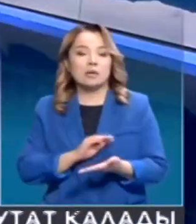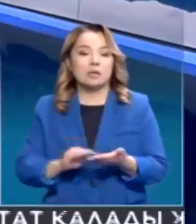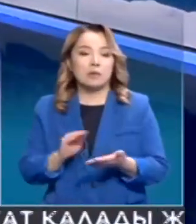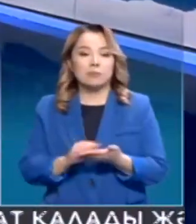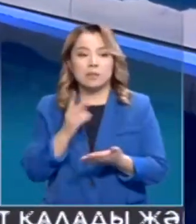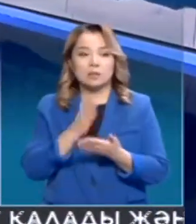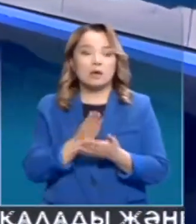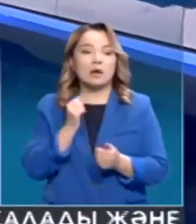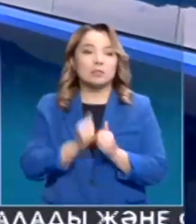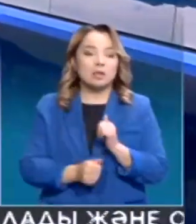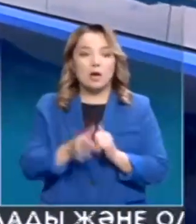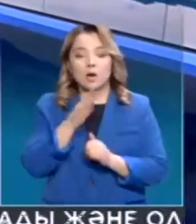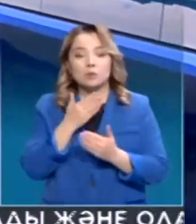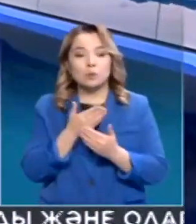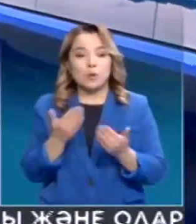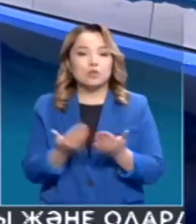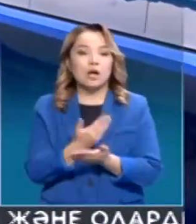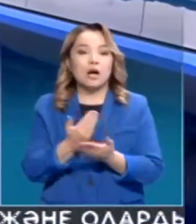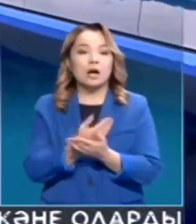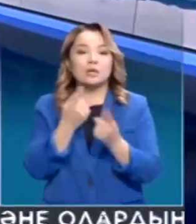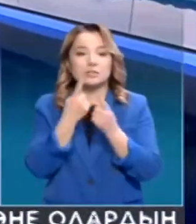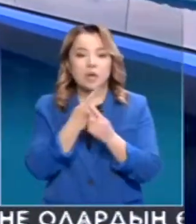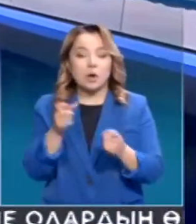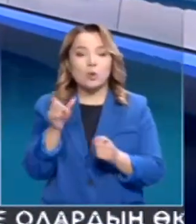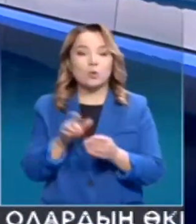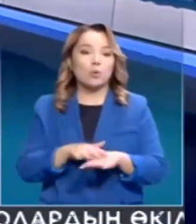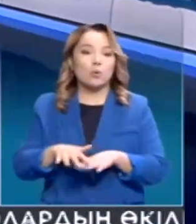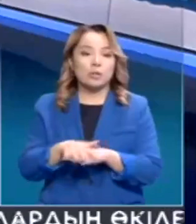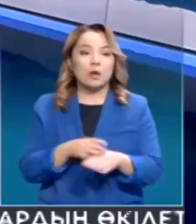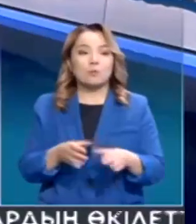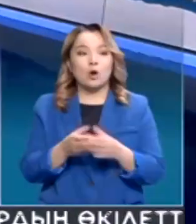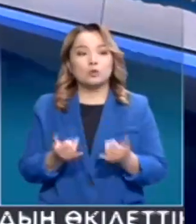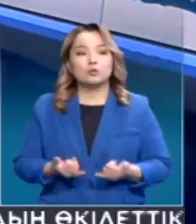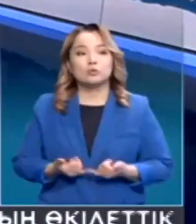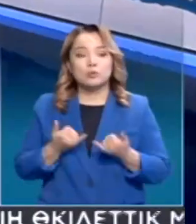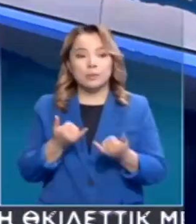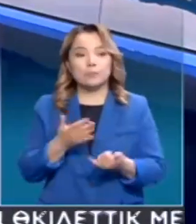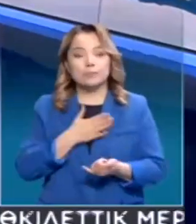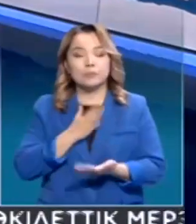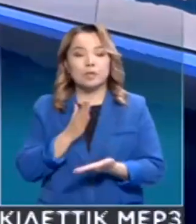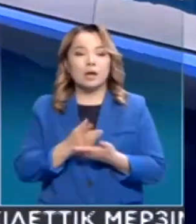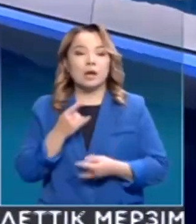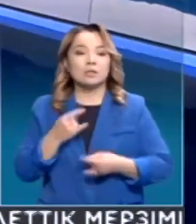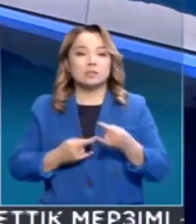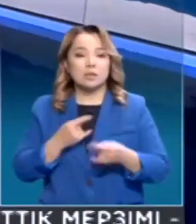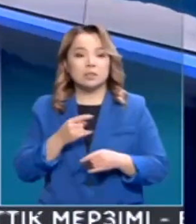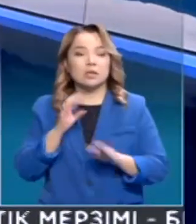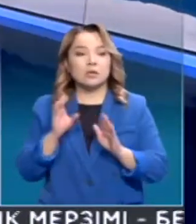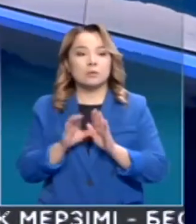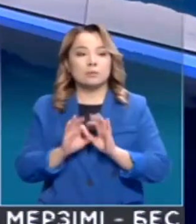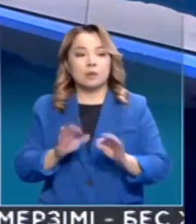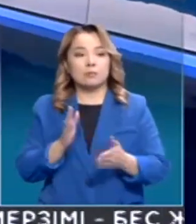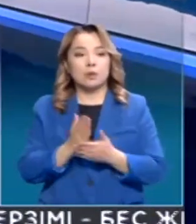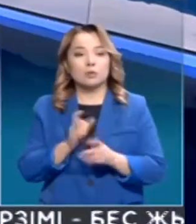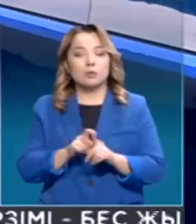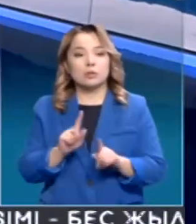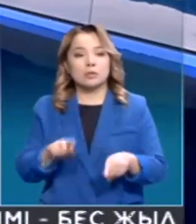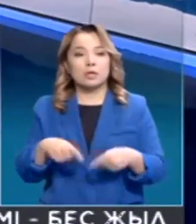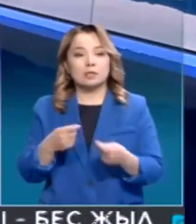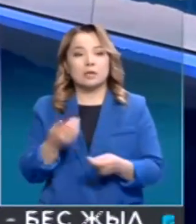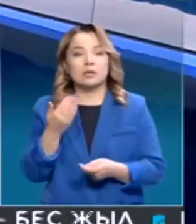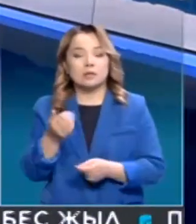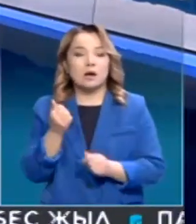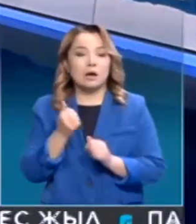сағаттың басында ең соңғы жаңалықтарды көрерменге ұсынады. Қазір де әріптестерім тікелей байланысқа шығып тұр екен, сөз тізгінін